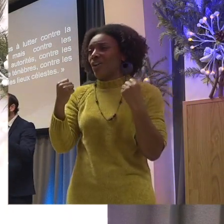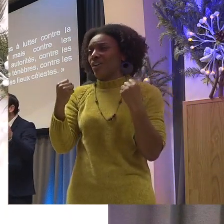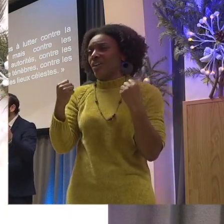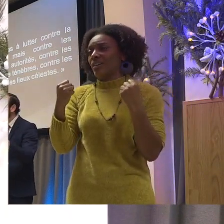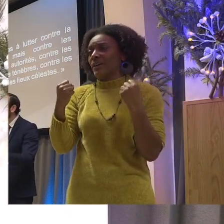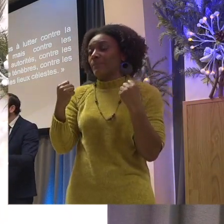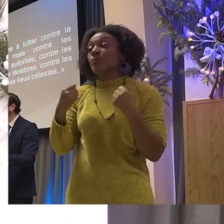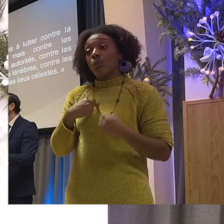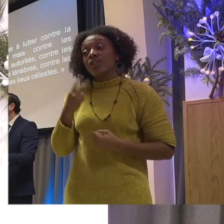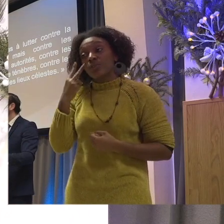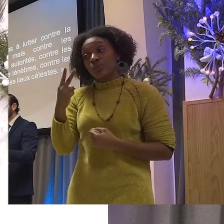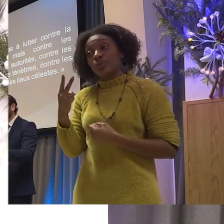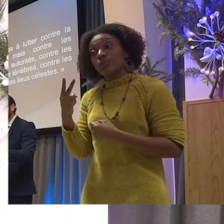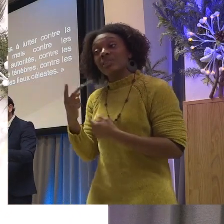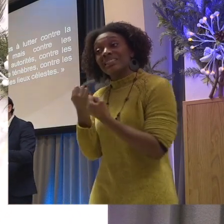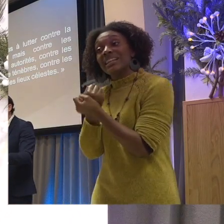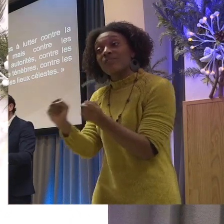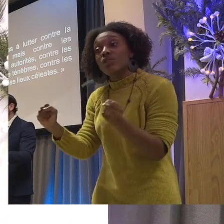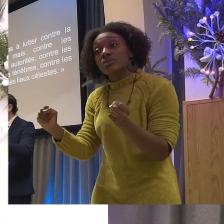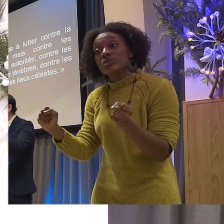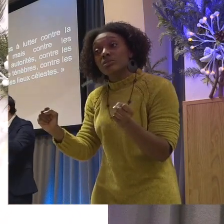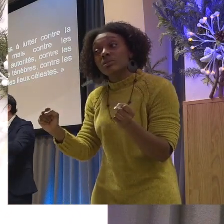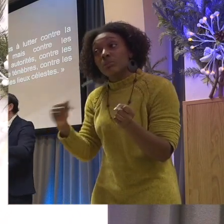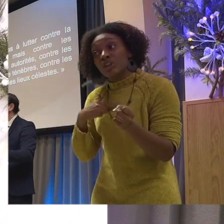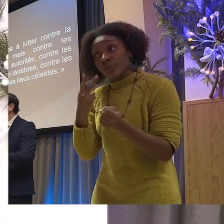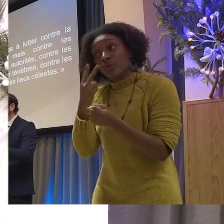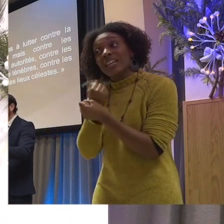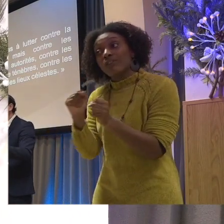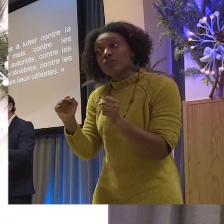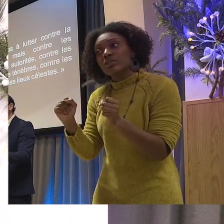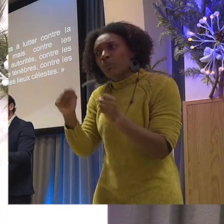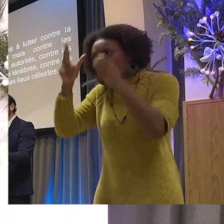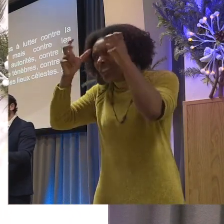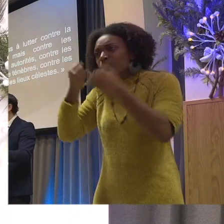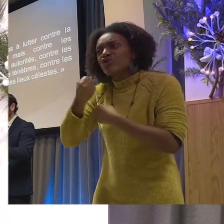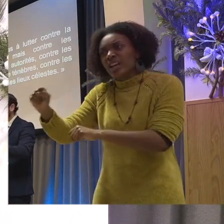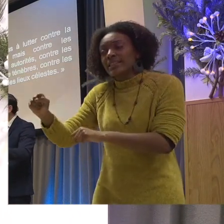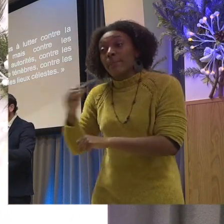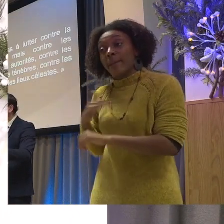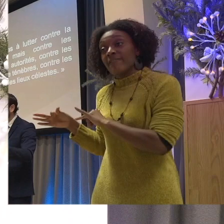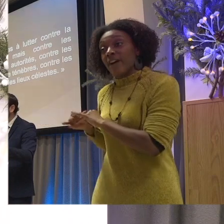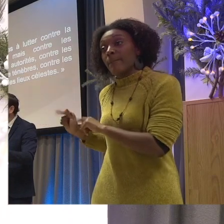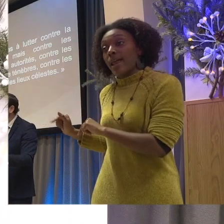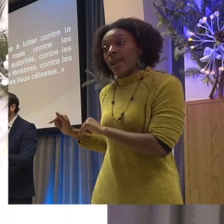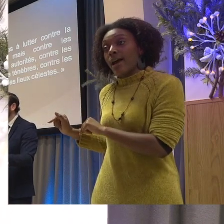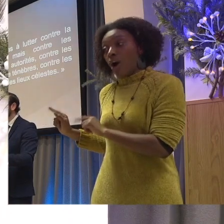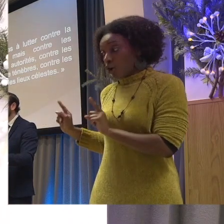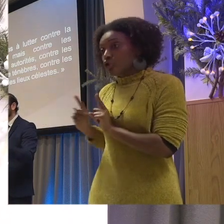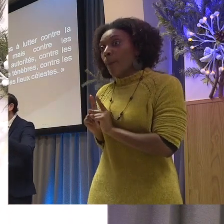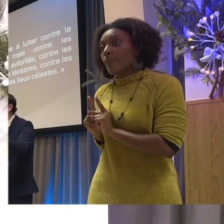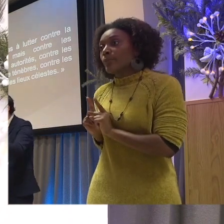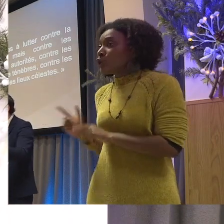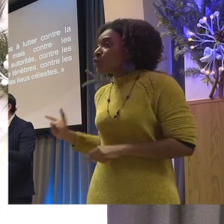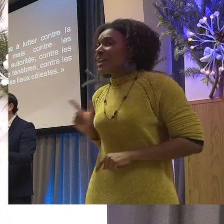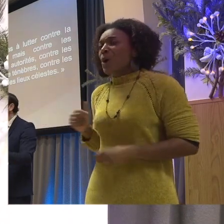quelques délivrances que j'ai pu faire, quand ma femme était là et qu'elle priait pour que les démons soient chassés, je peux vous assurer qu'il ne restait pas longtemps. On